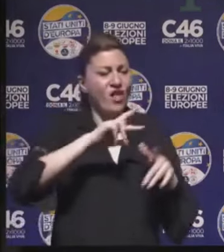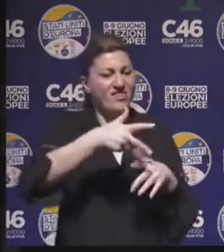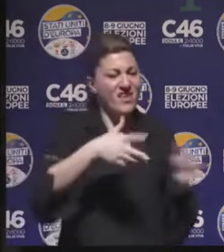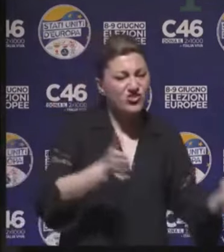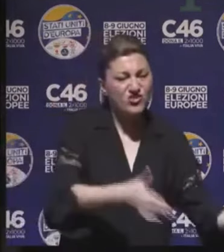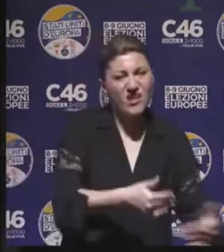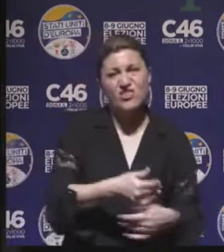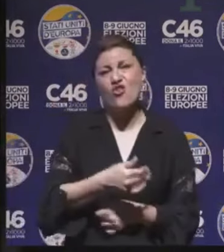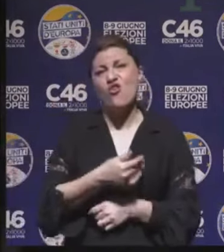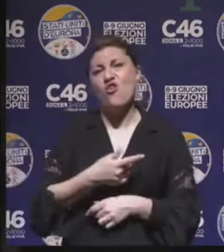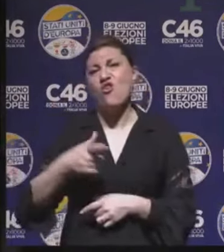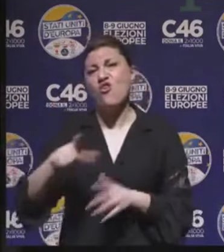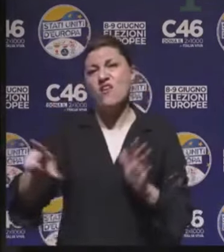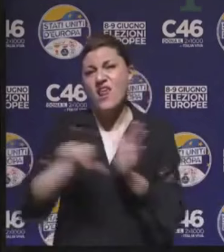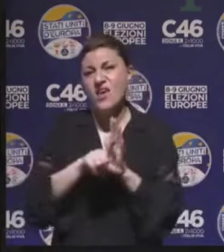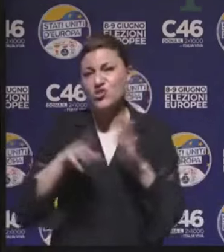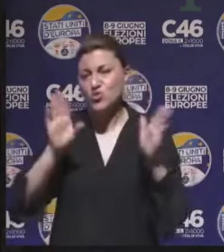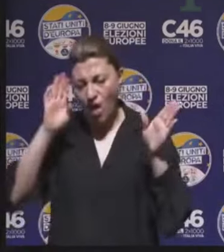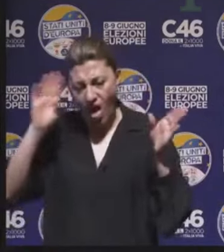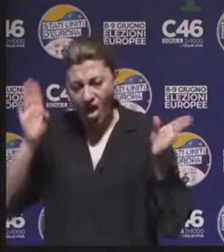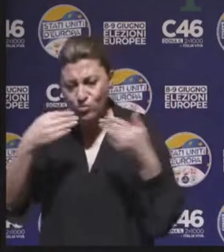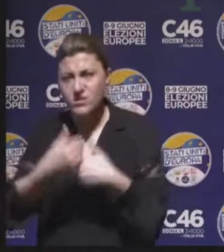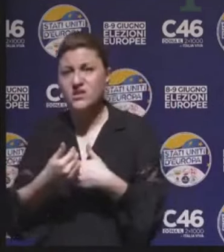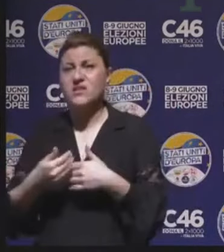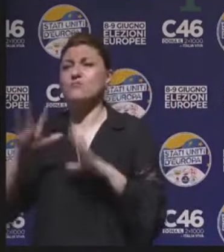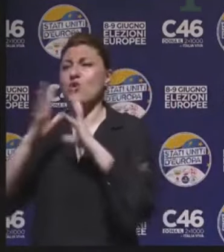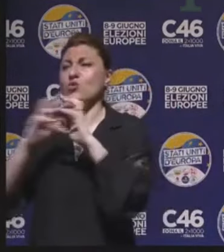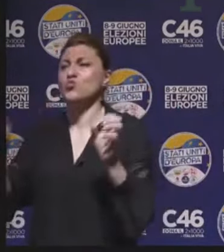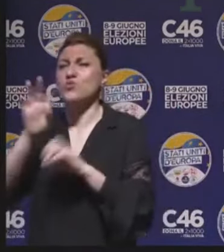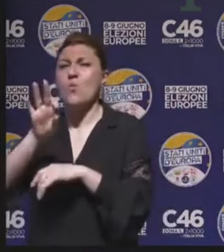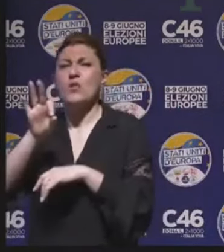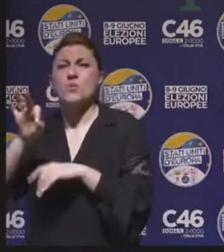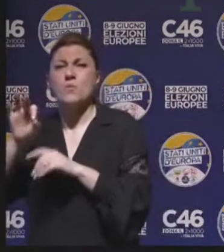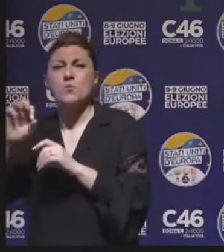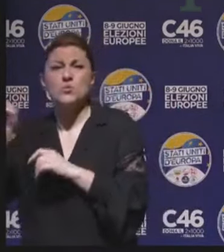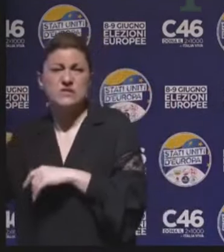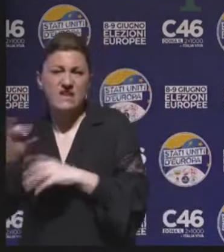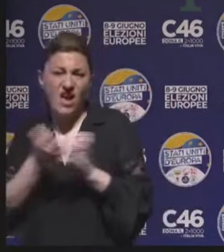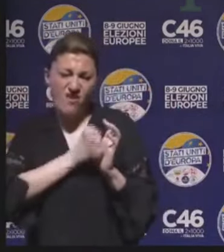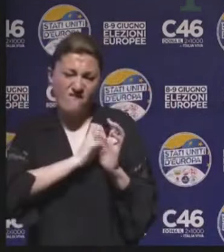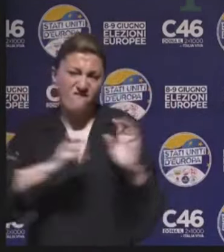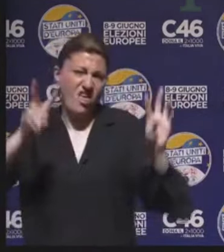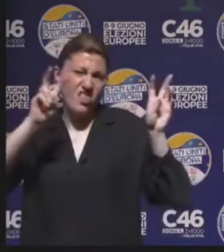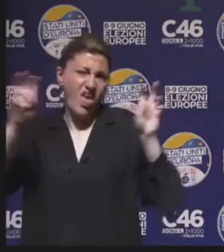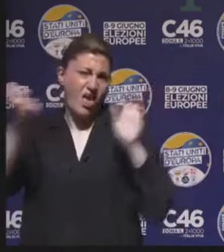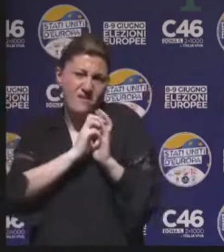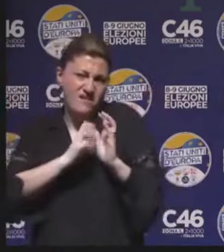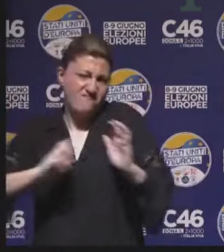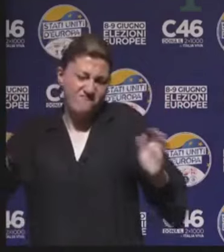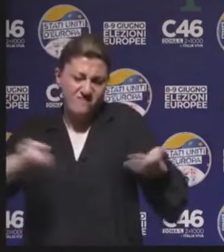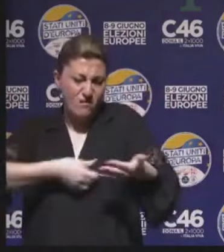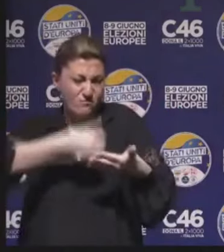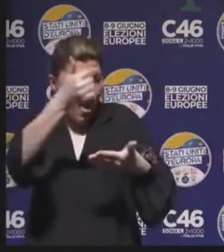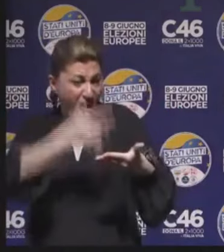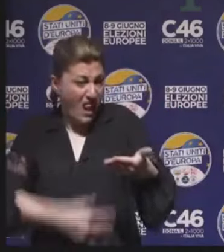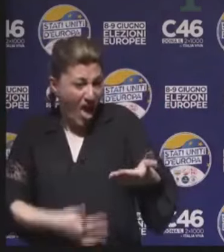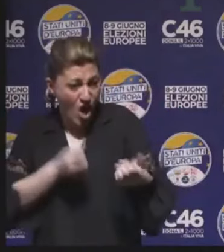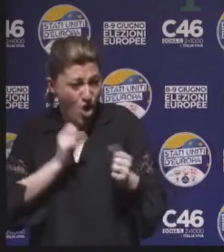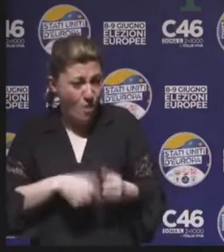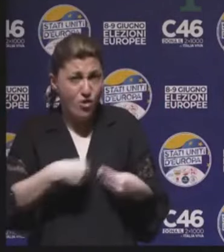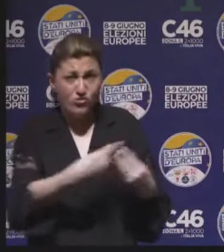industria 4.0 qui cambia le Ste leggi fai un bel referendum anche su questo ti faccio l'elenco Ma la cosa